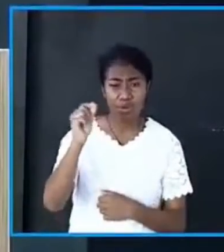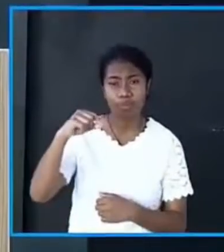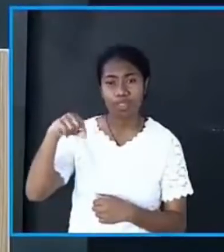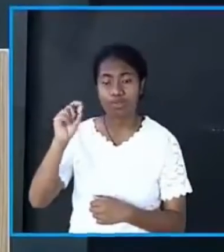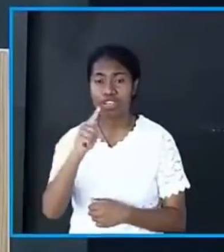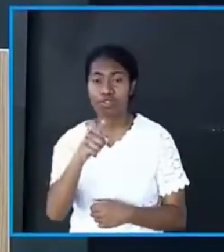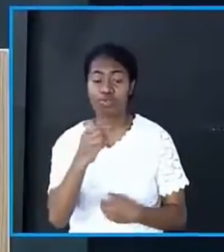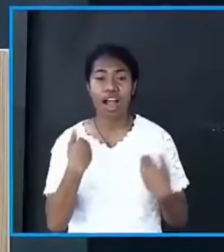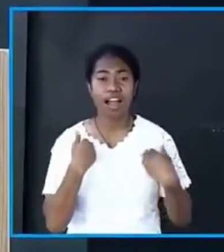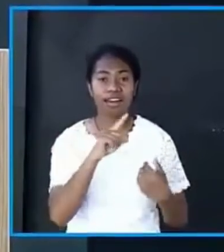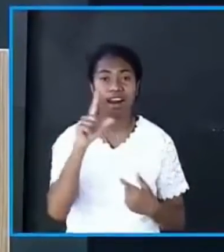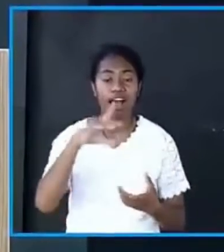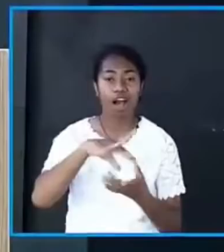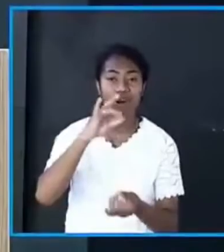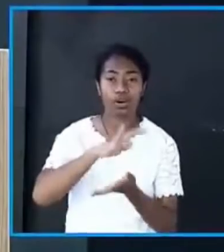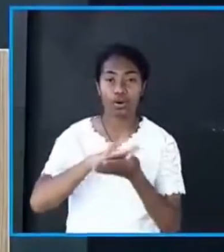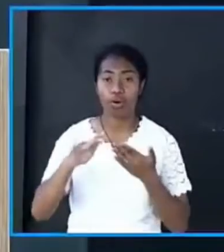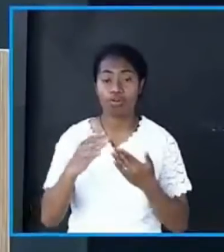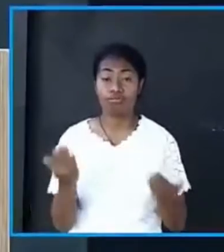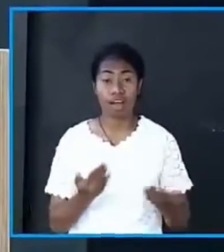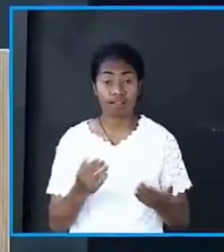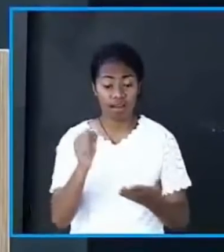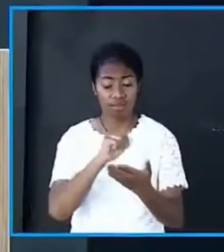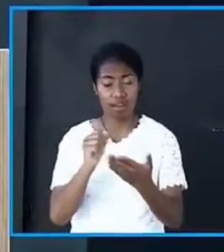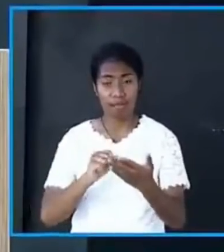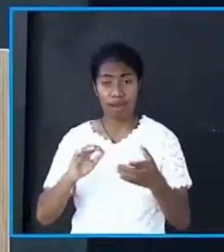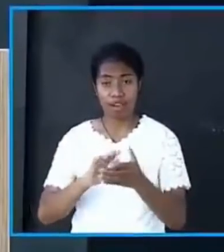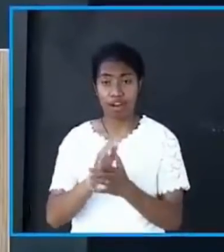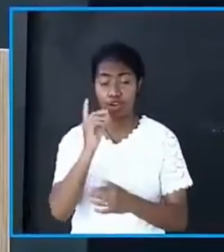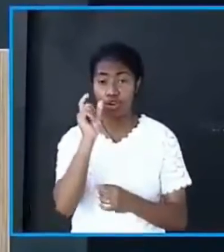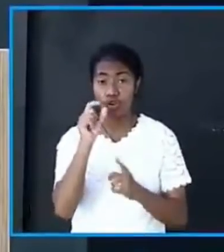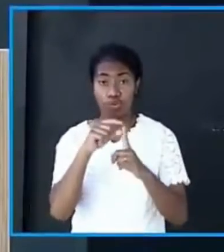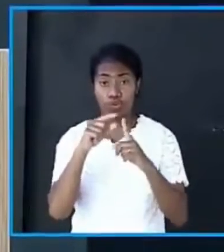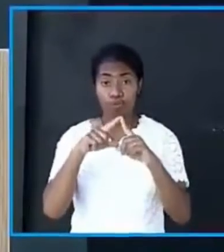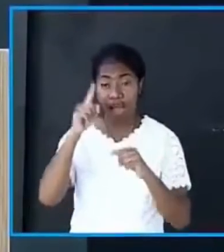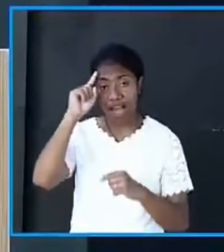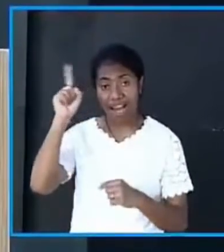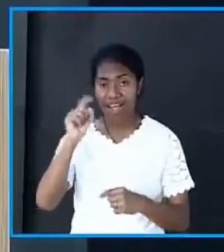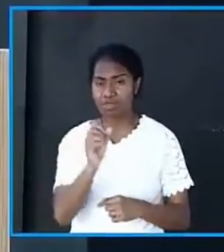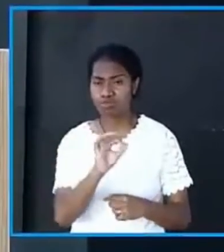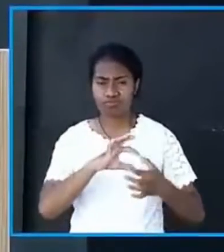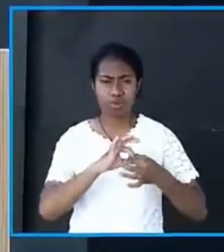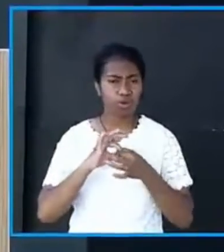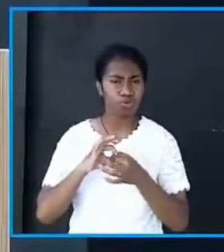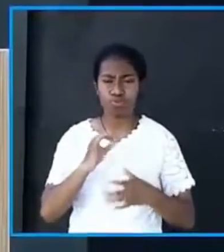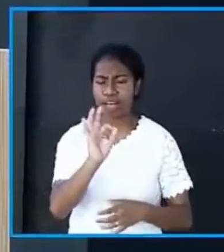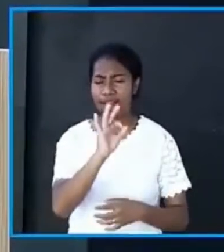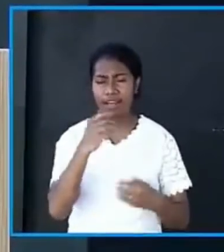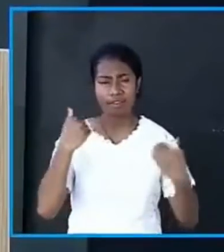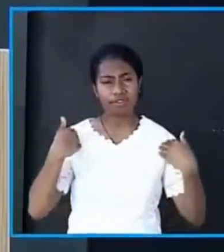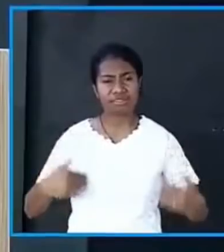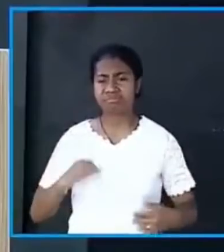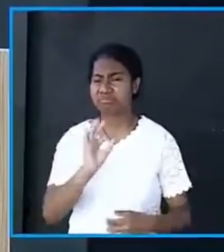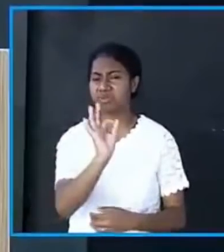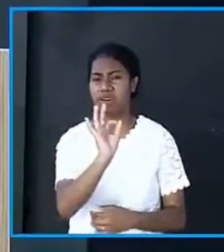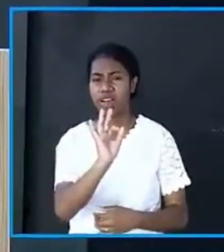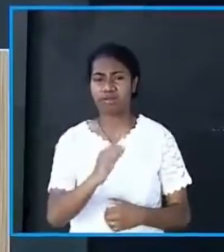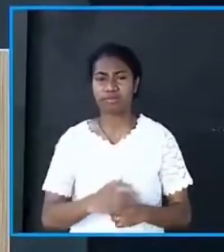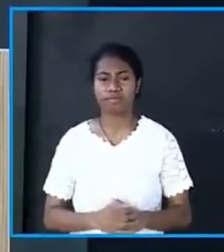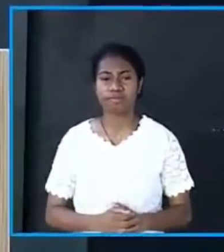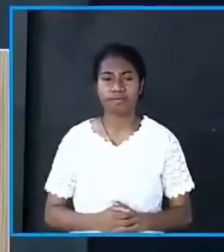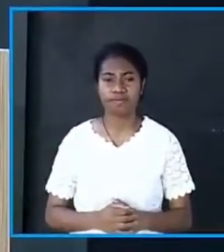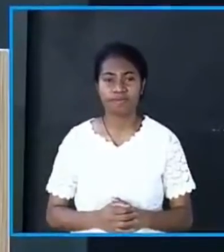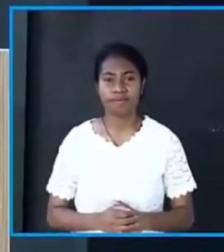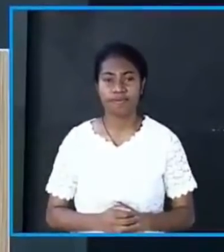rokok maka gambar rupa Elok itu tidak berhubungan dengan fisiknya Allah karena Allah tidak punya